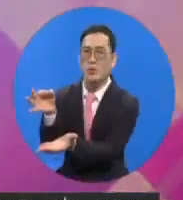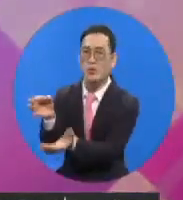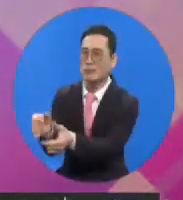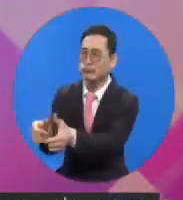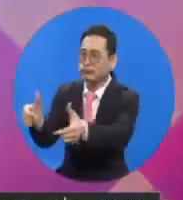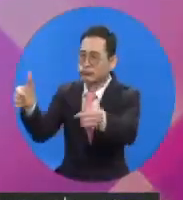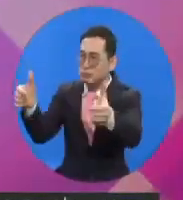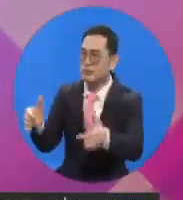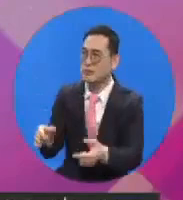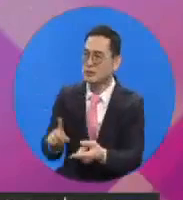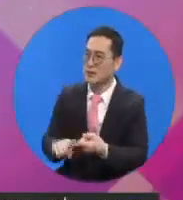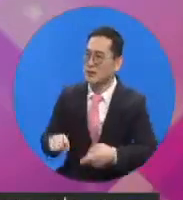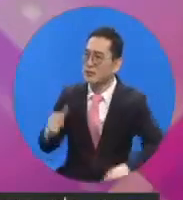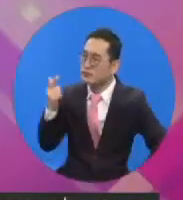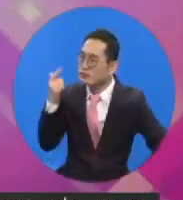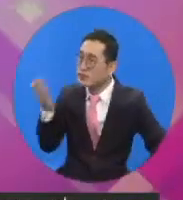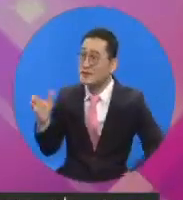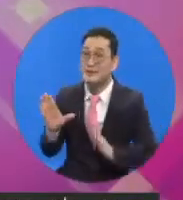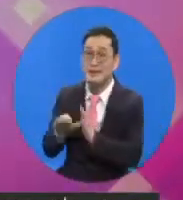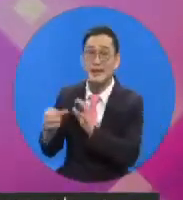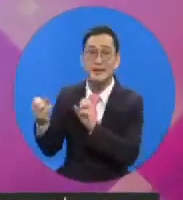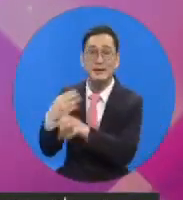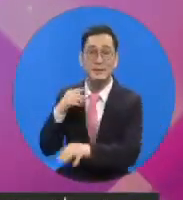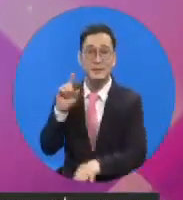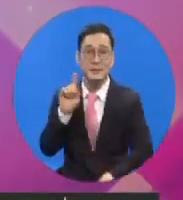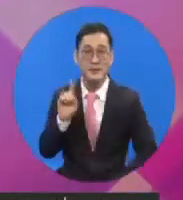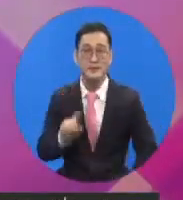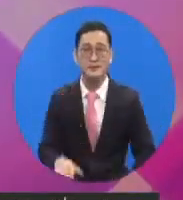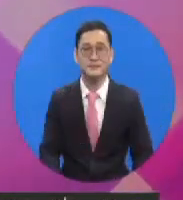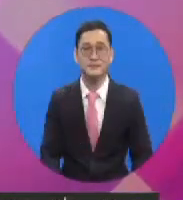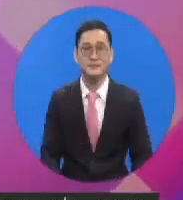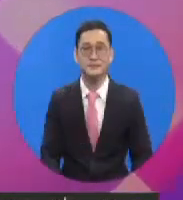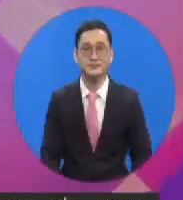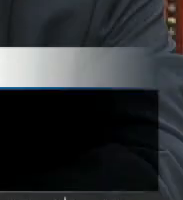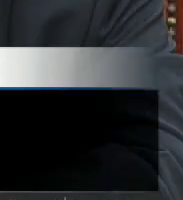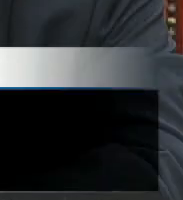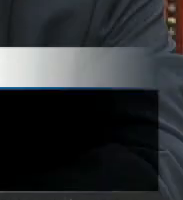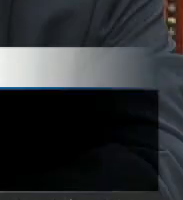묻자 윤 총장이 이렇게 답변을 했습니다. 들어보시죠.